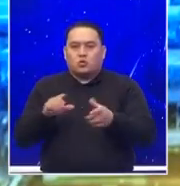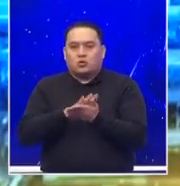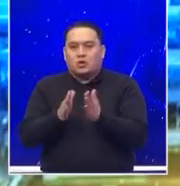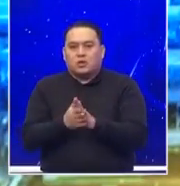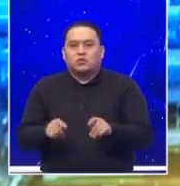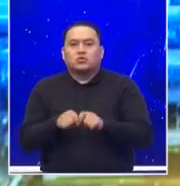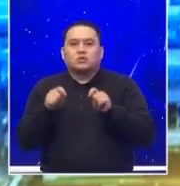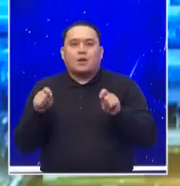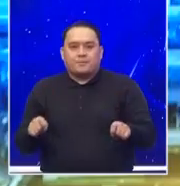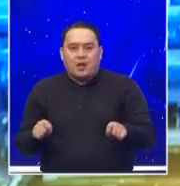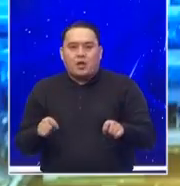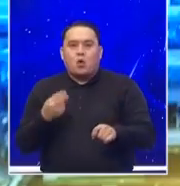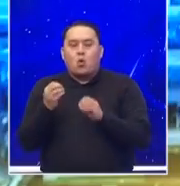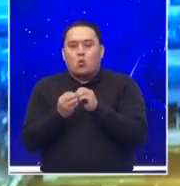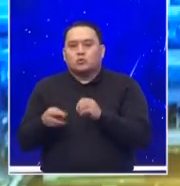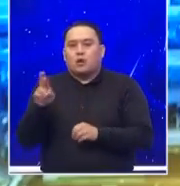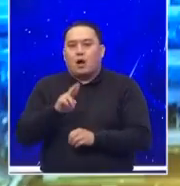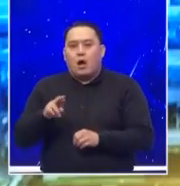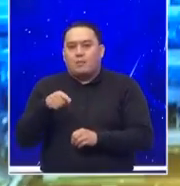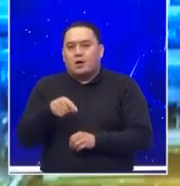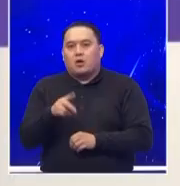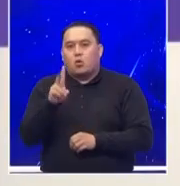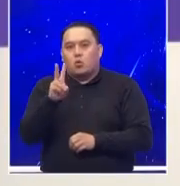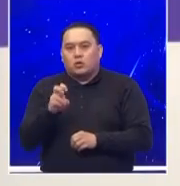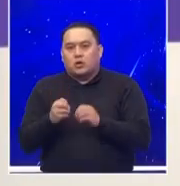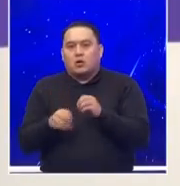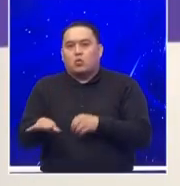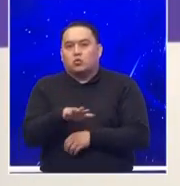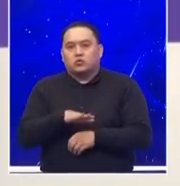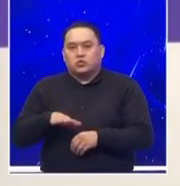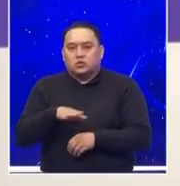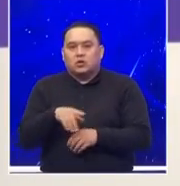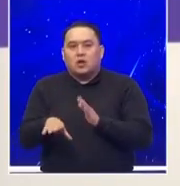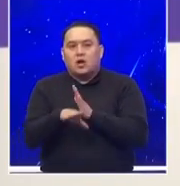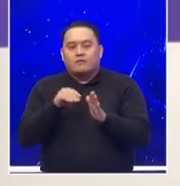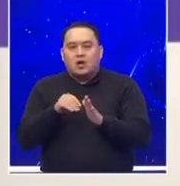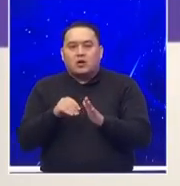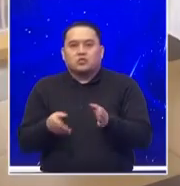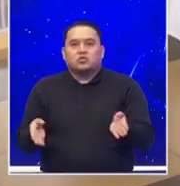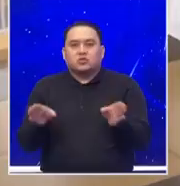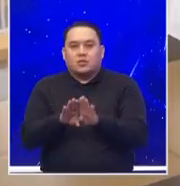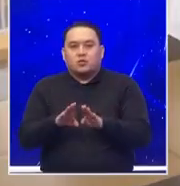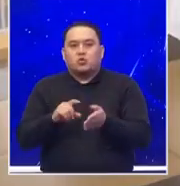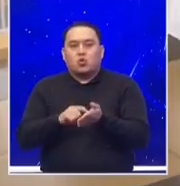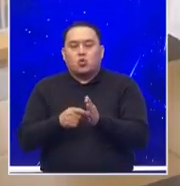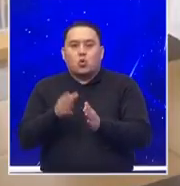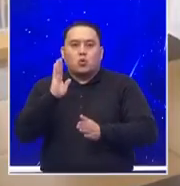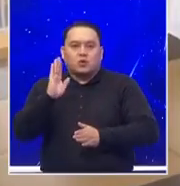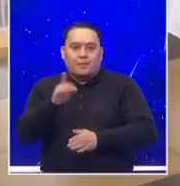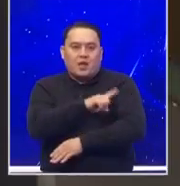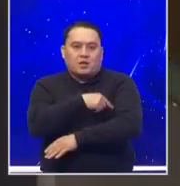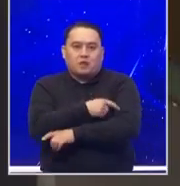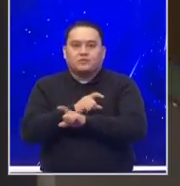бар жағдай жасалған. 10-шы қаңтарда 1012 сайлау учаскесінде дауыс беру жабық түрде өтеді. Яғни осы